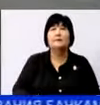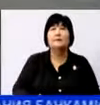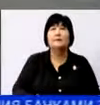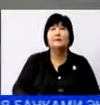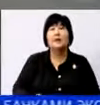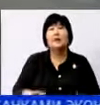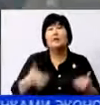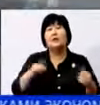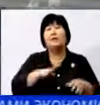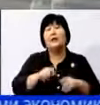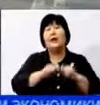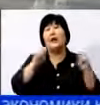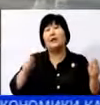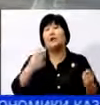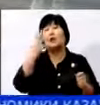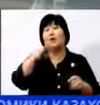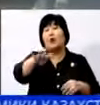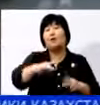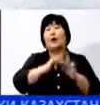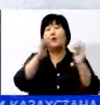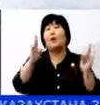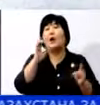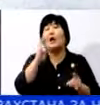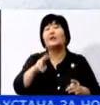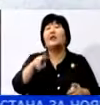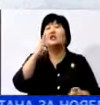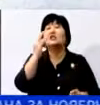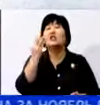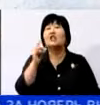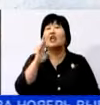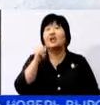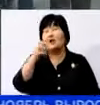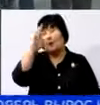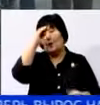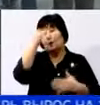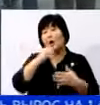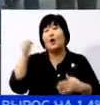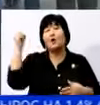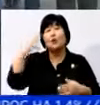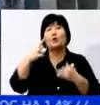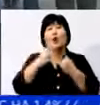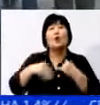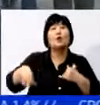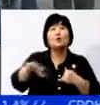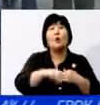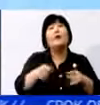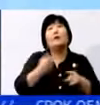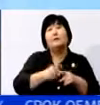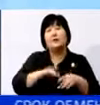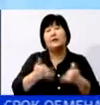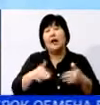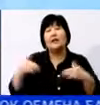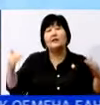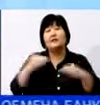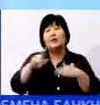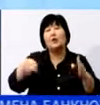И сегодня же был открыт четырехполосный мост через канал Шеркииле. Проект реализован в рамках госпрограммы «Нурлы жол». Мост позволит загрузить движение в